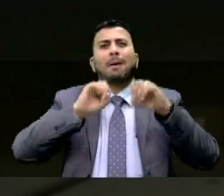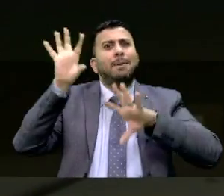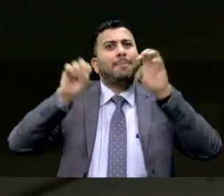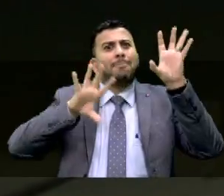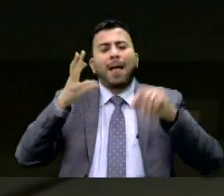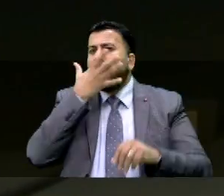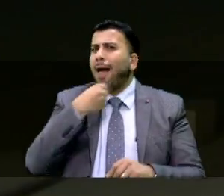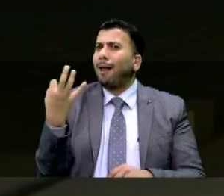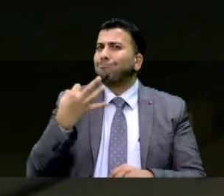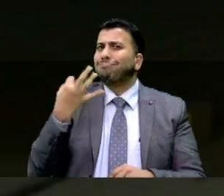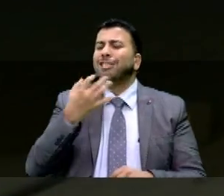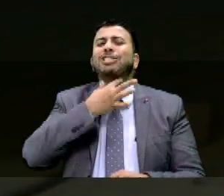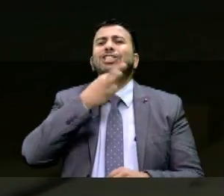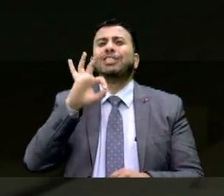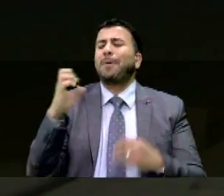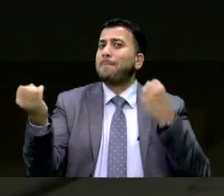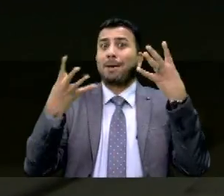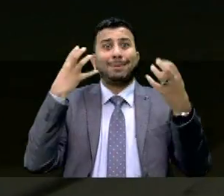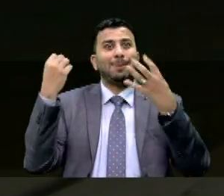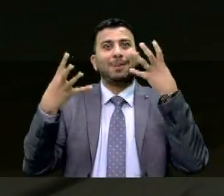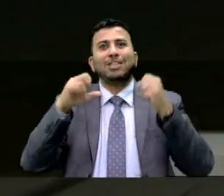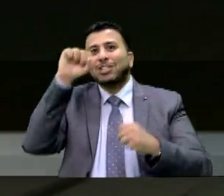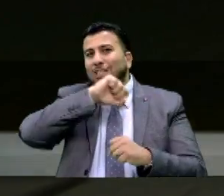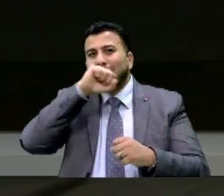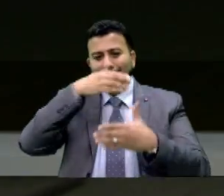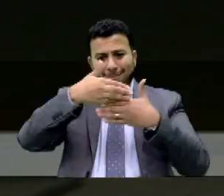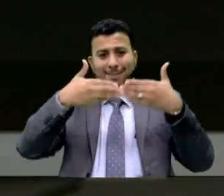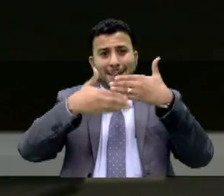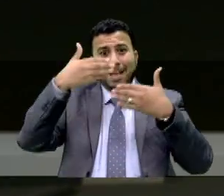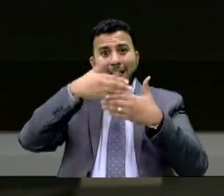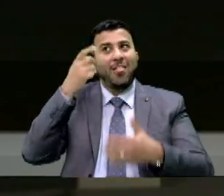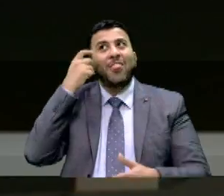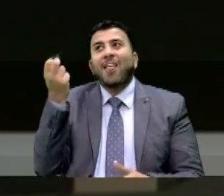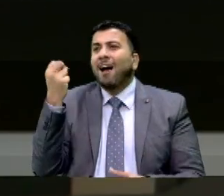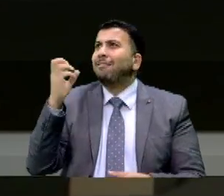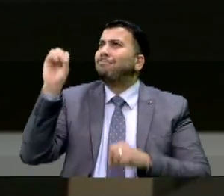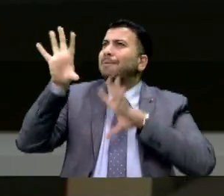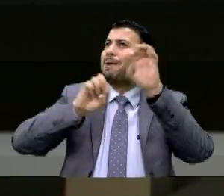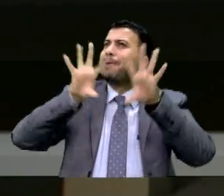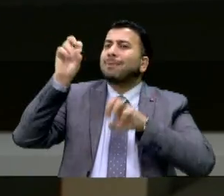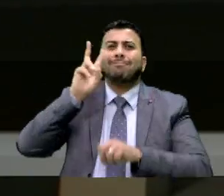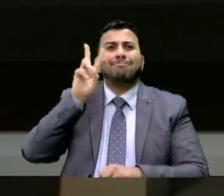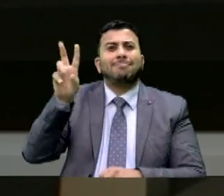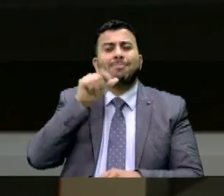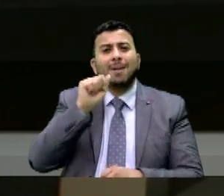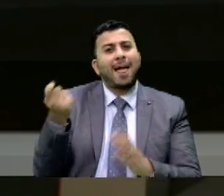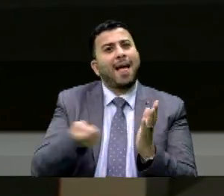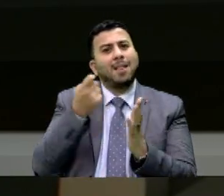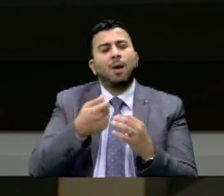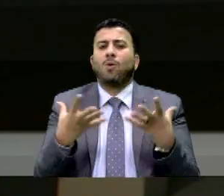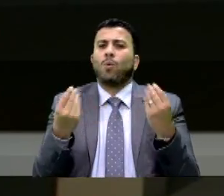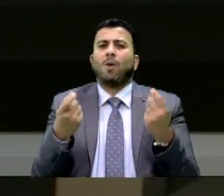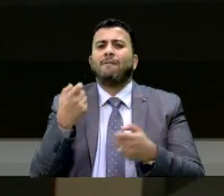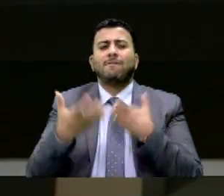بالإبداع والتألق والجمال، تنير صروح الشارقة العلمية والثقافية والأدبية. لدينا اليوم العديد